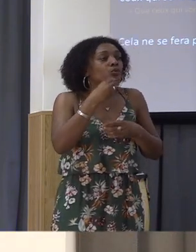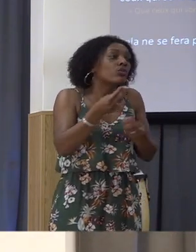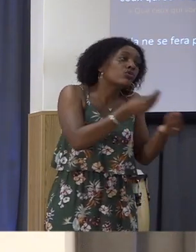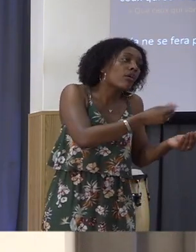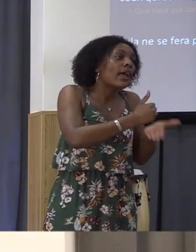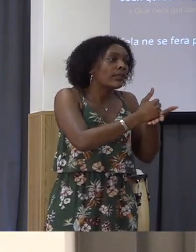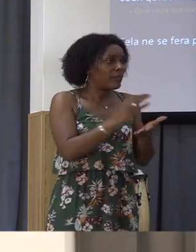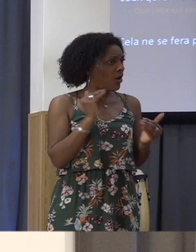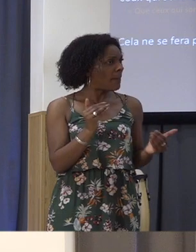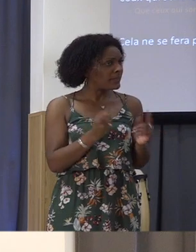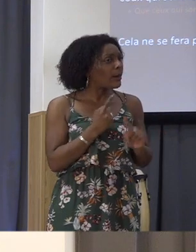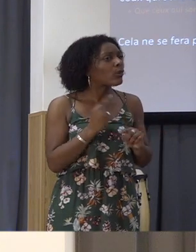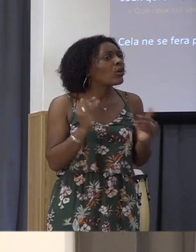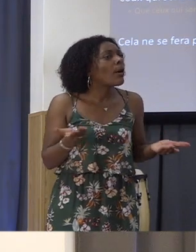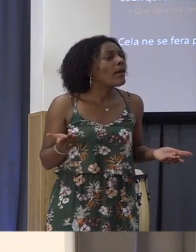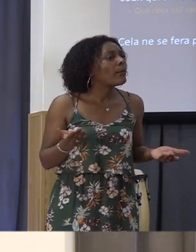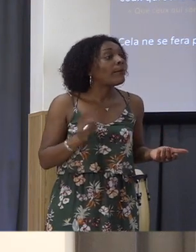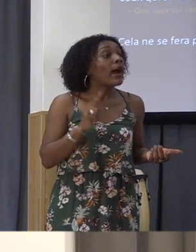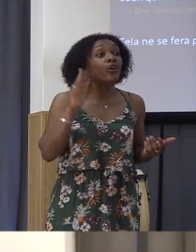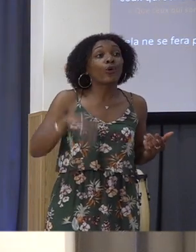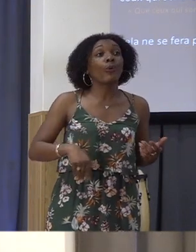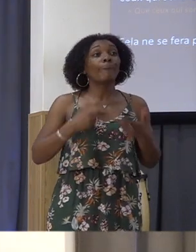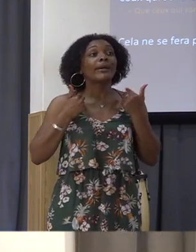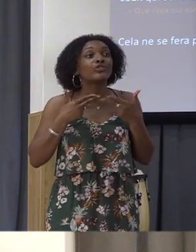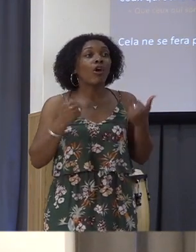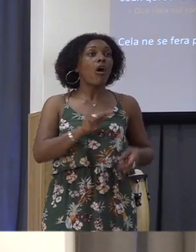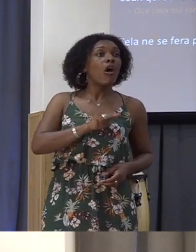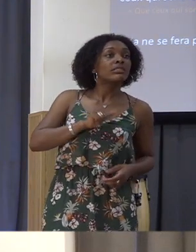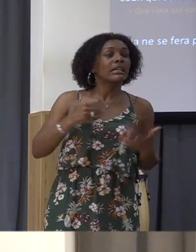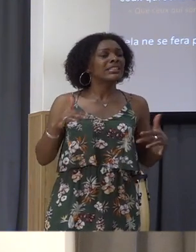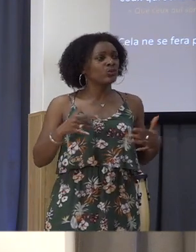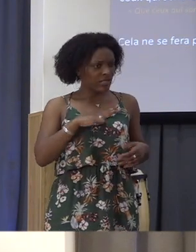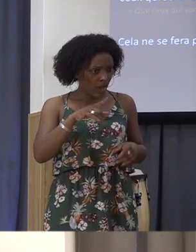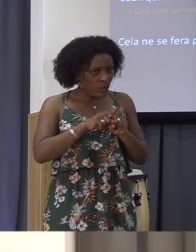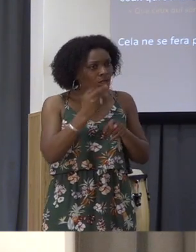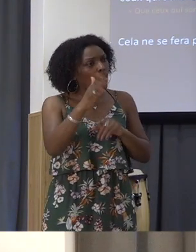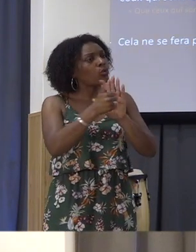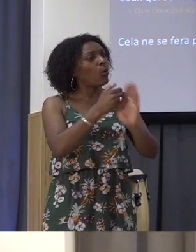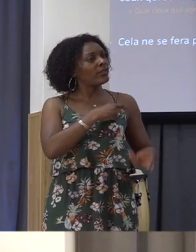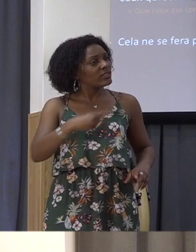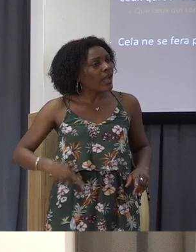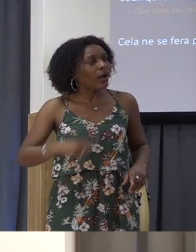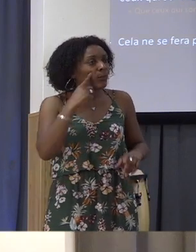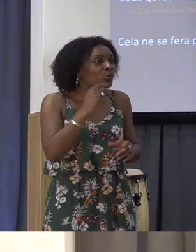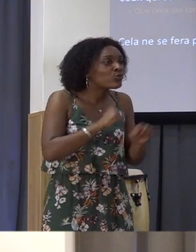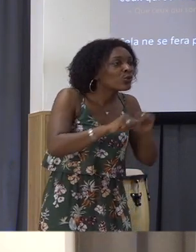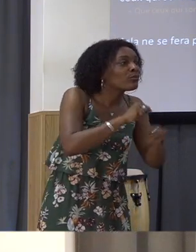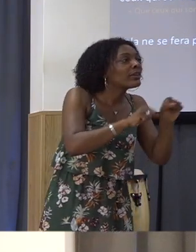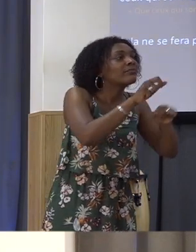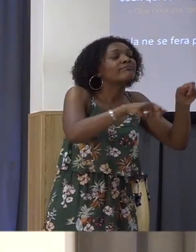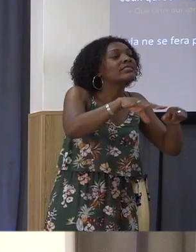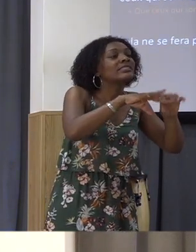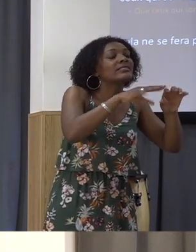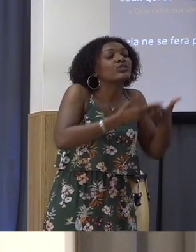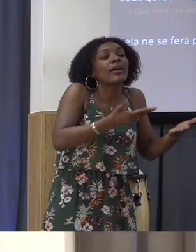sujet qu'on a adressé. Dieu nous a donné la sagesse et l'intelligence lorsque nous avons